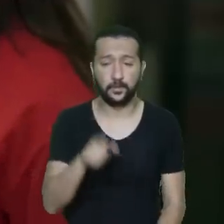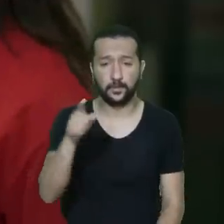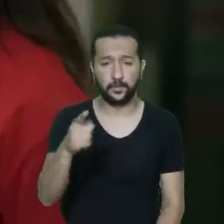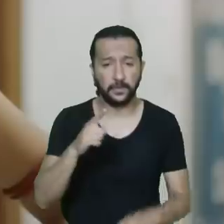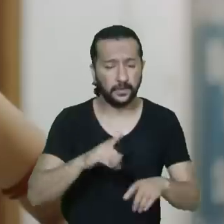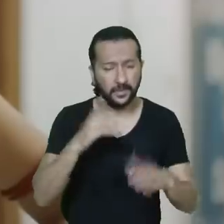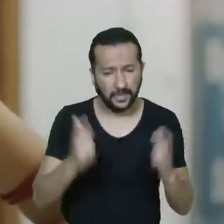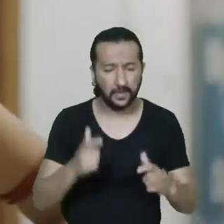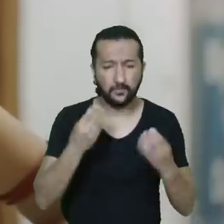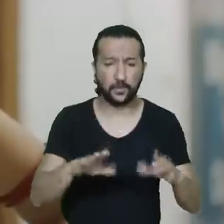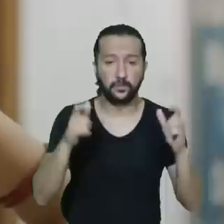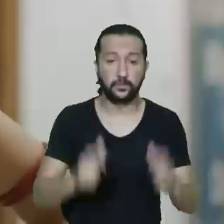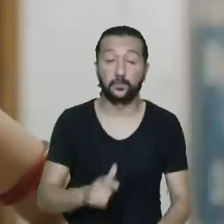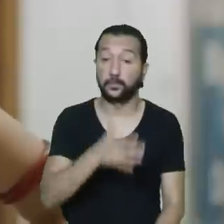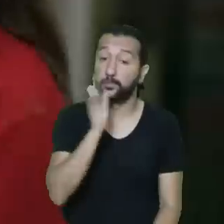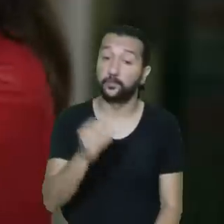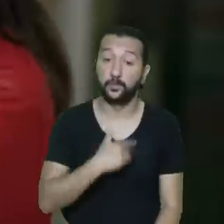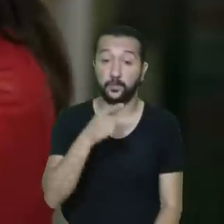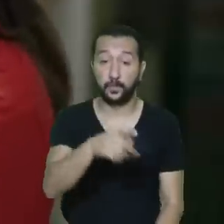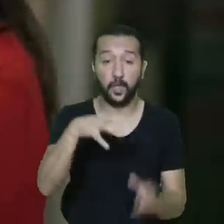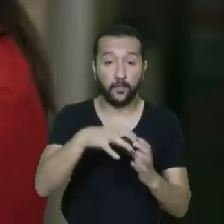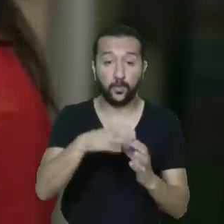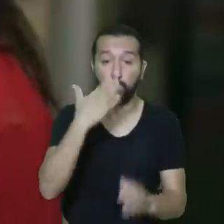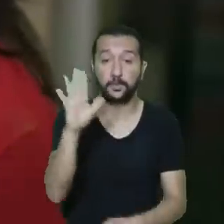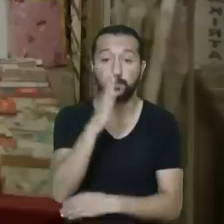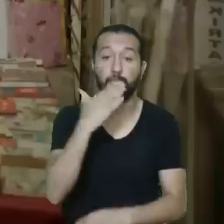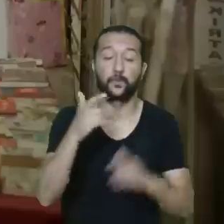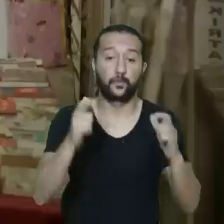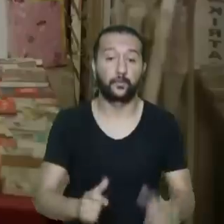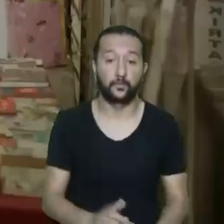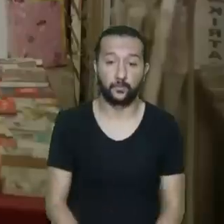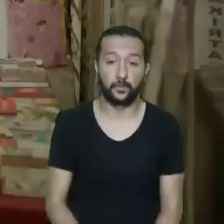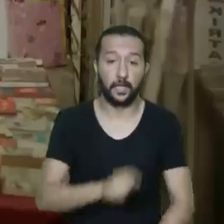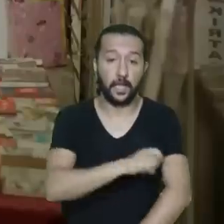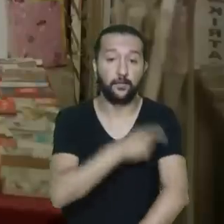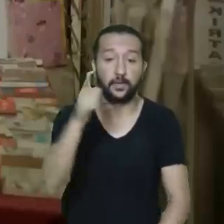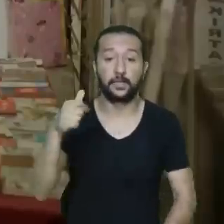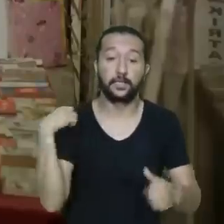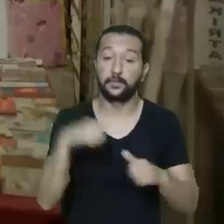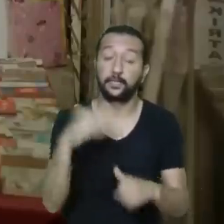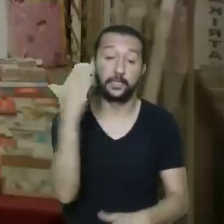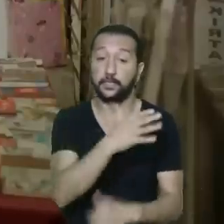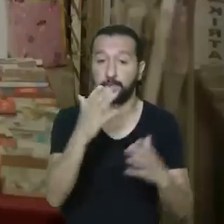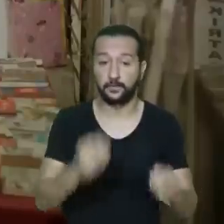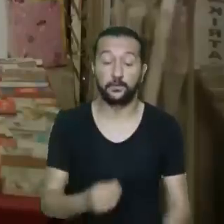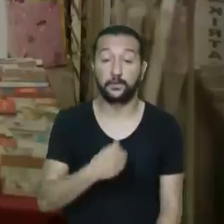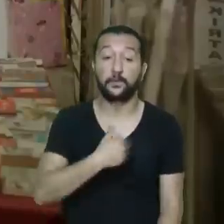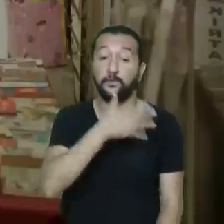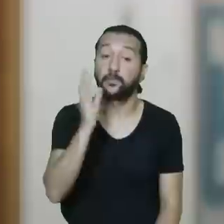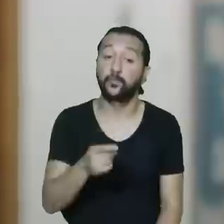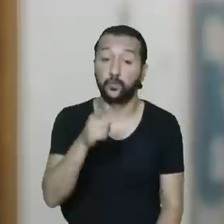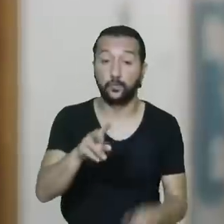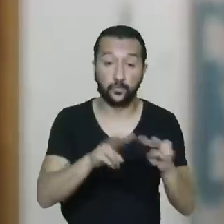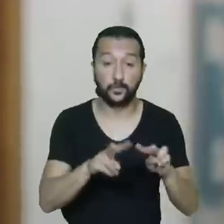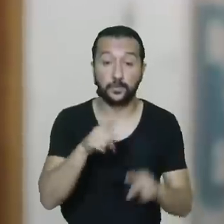nasıl bir yere getirdi? Bilmiyorum. Hamburger yok, sinema yok. Almanya'ya ne zaman gideriz? Bilmiyorum